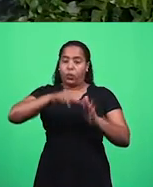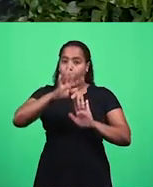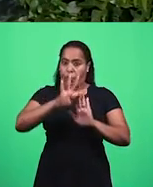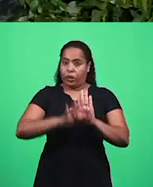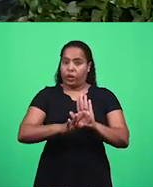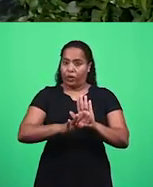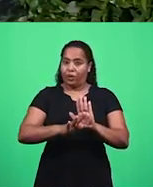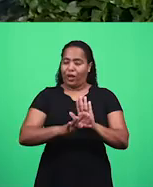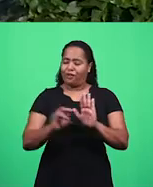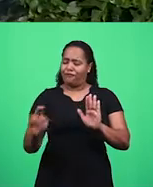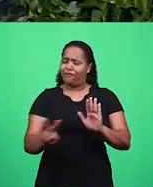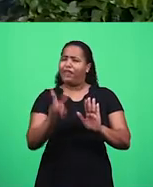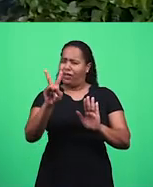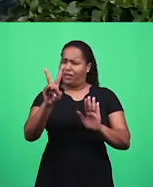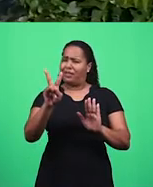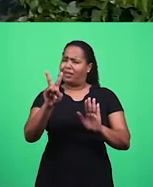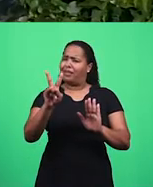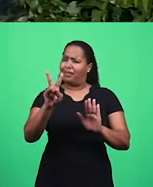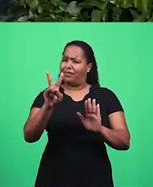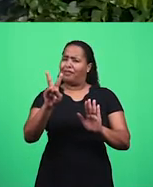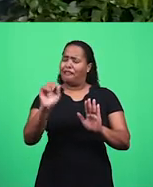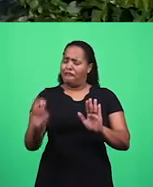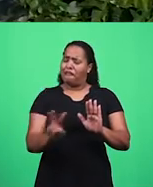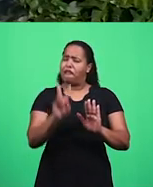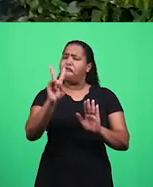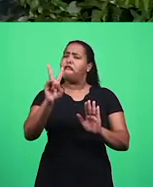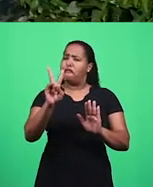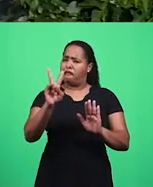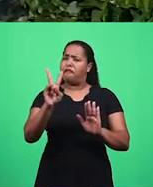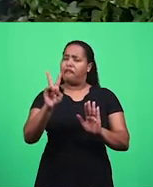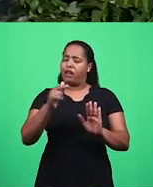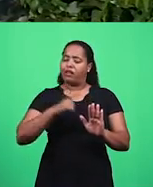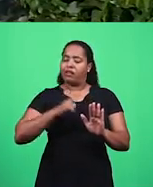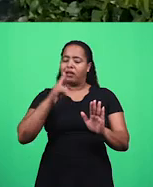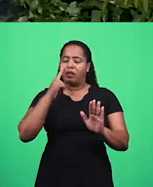для чтения Слова Божьего, потому что